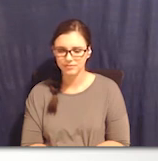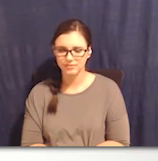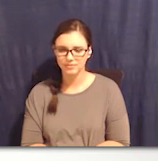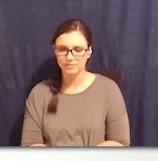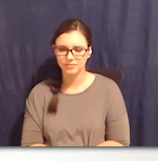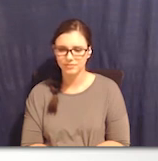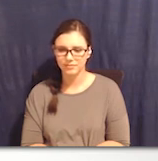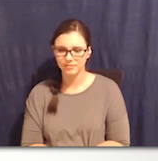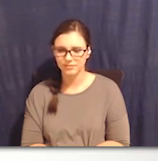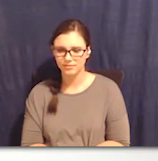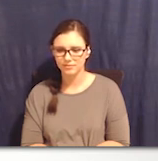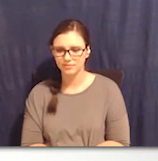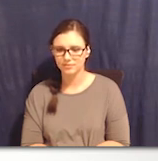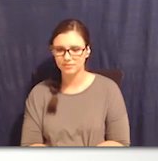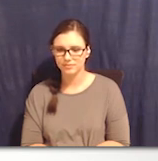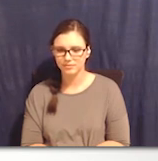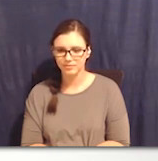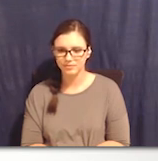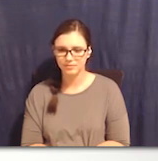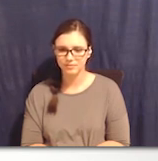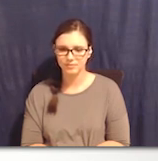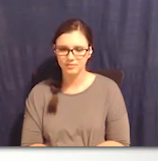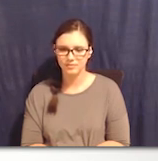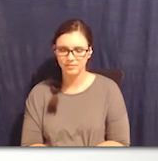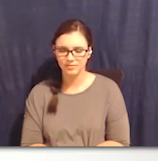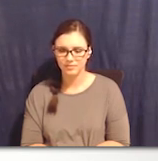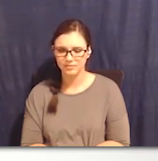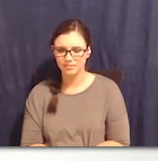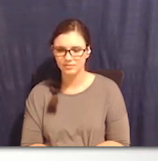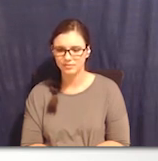외럭지가 잔다